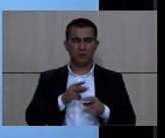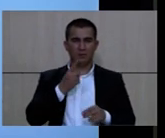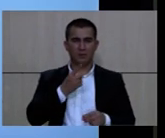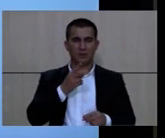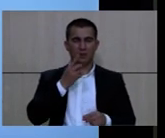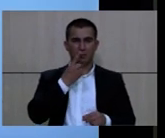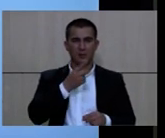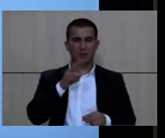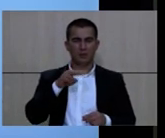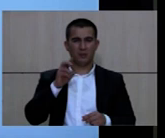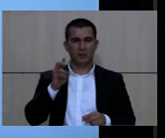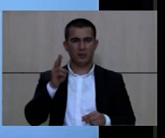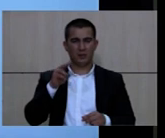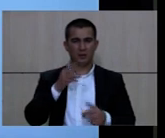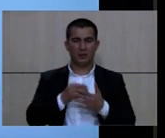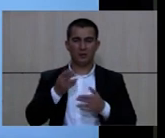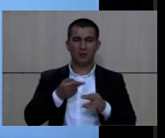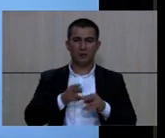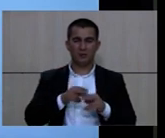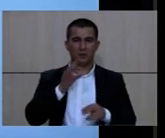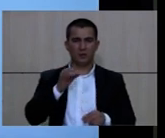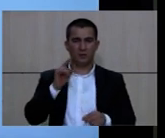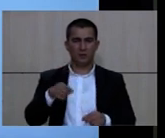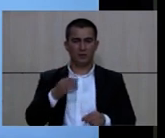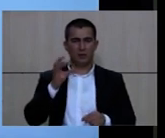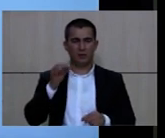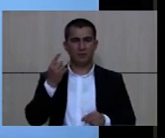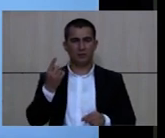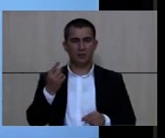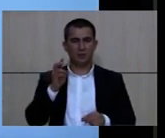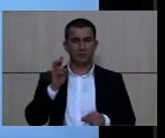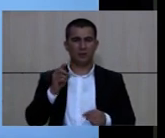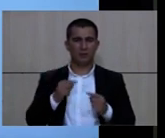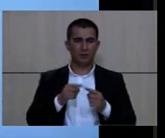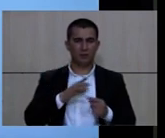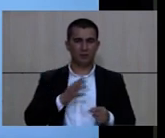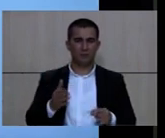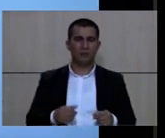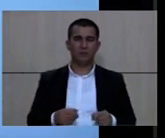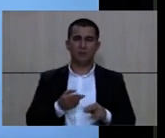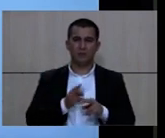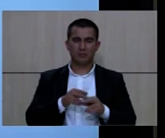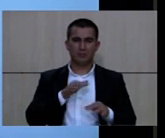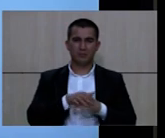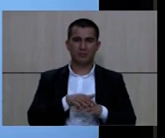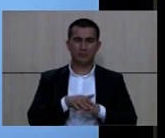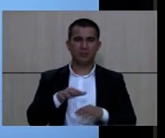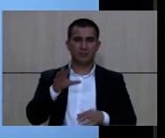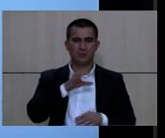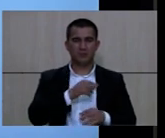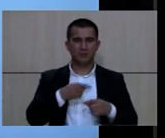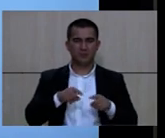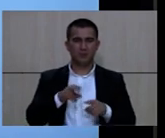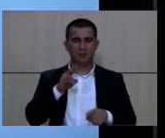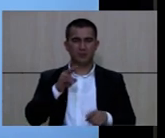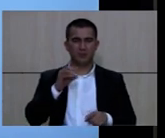dB deb yoziladi va u 0.1 belga teng. Biz bilamiz, matematikada ham desi